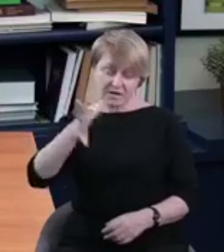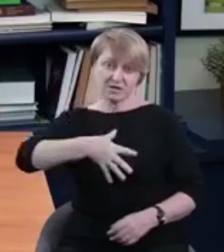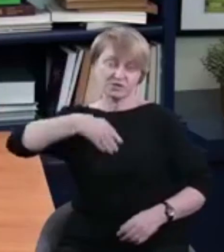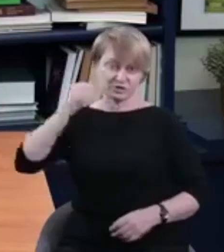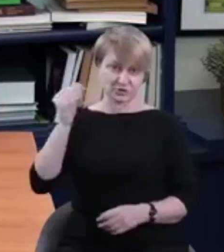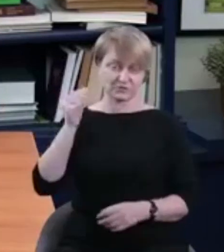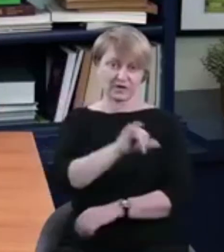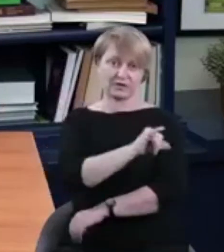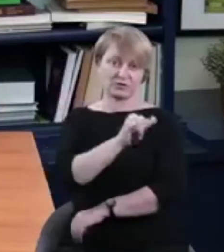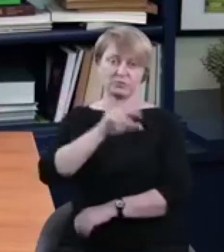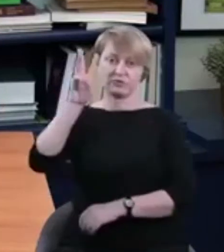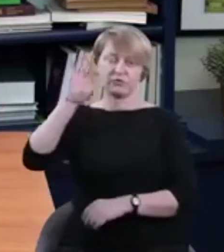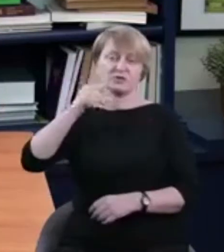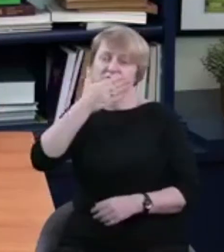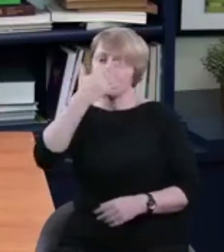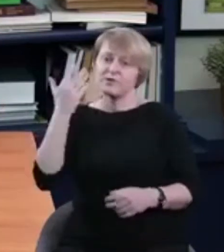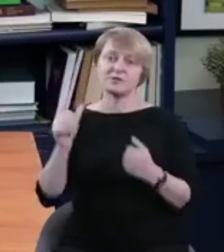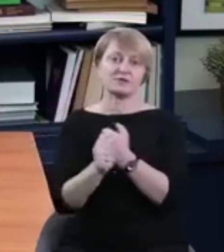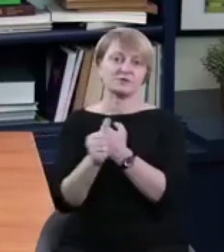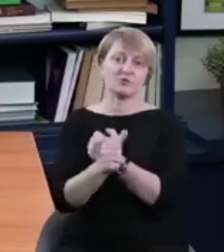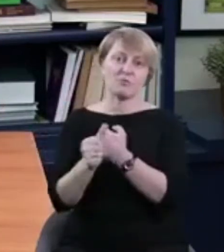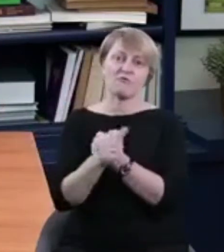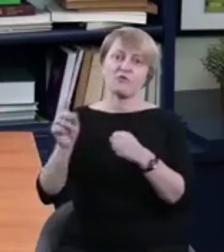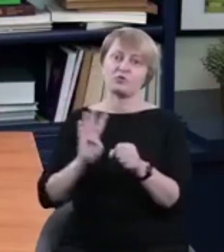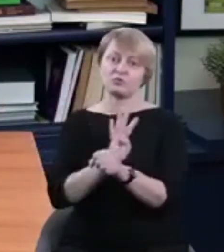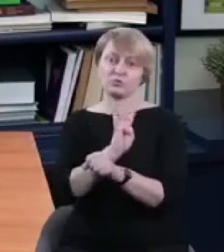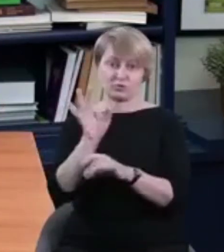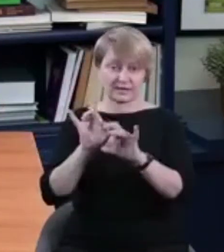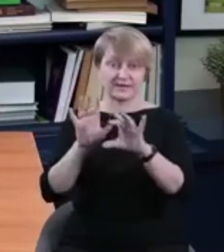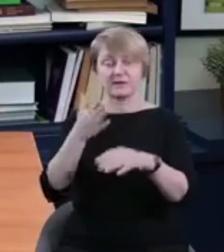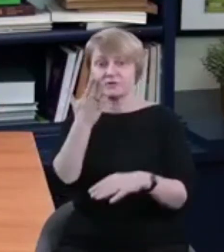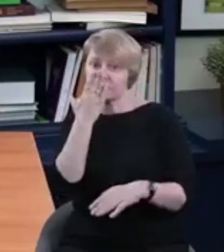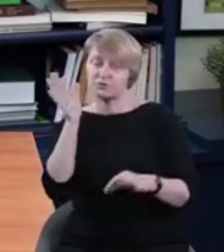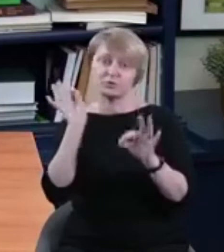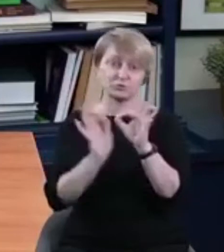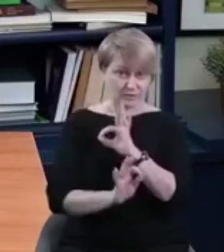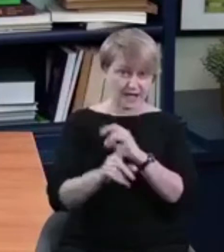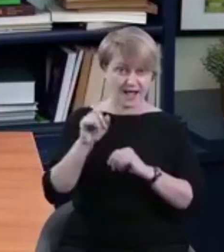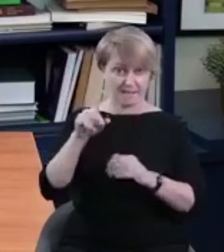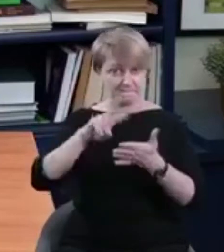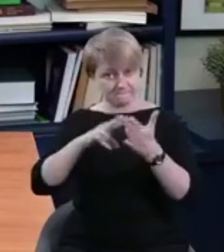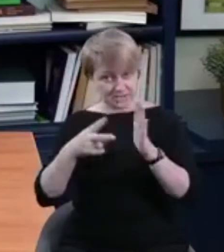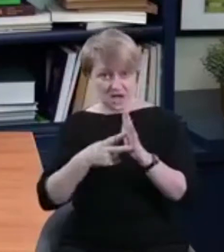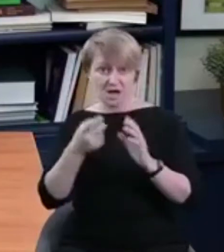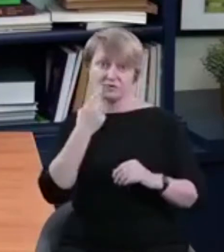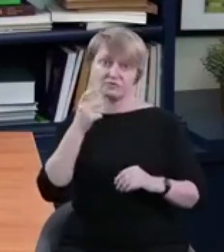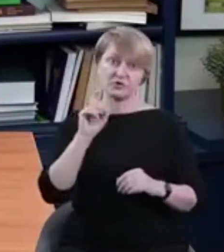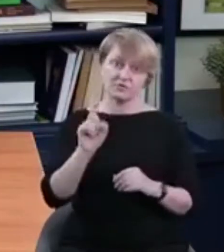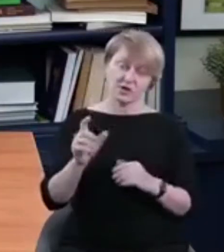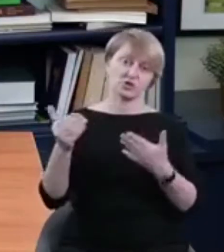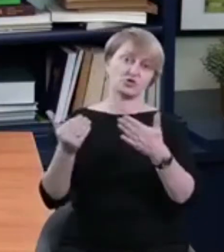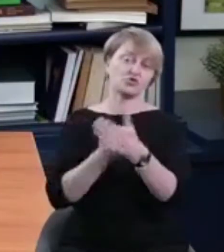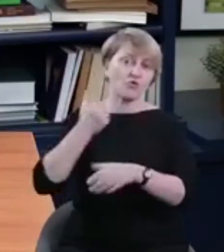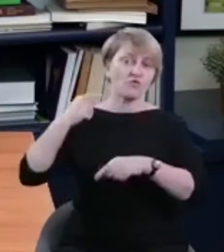dzisiaj nie wiemy jak ze względu na palmie ono się będzie układać ale planujemy w kwietniu w to jest nową